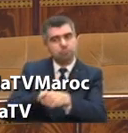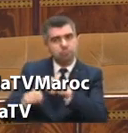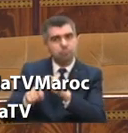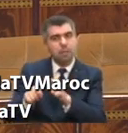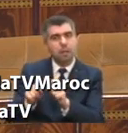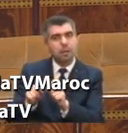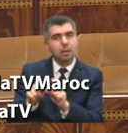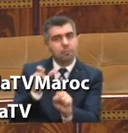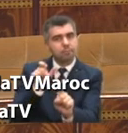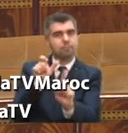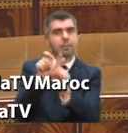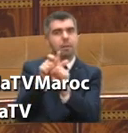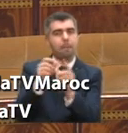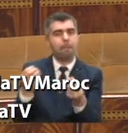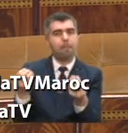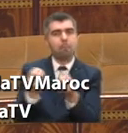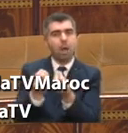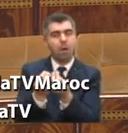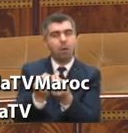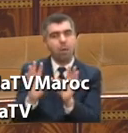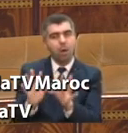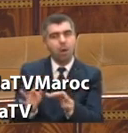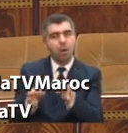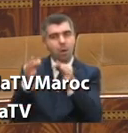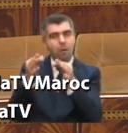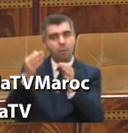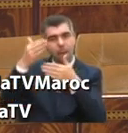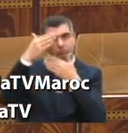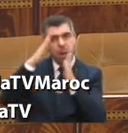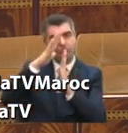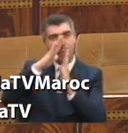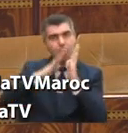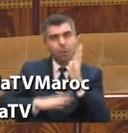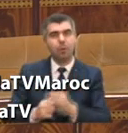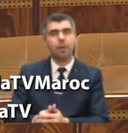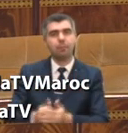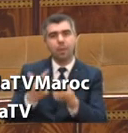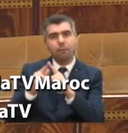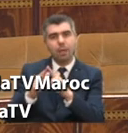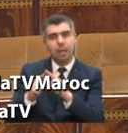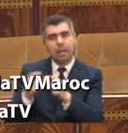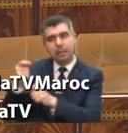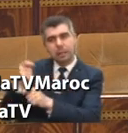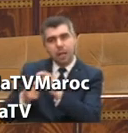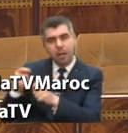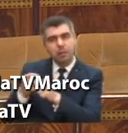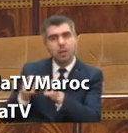المواكبة لتداعيات الوضع الاستثنائي الذي تجتازه البلاد بأبعادها الاقتصادية والاجتماعية، بما فيها